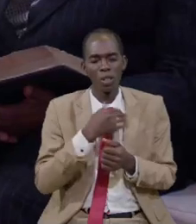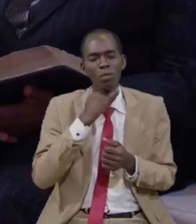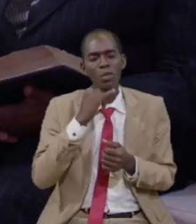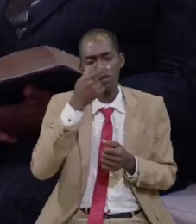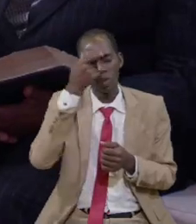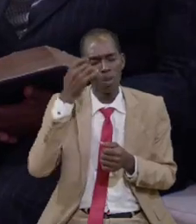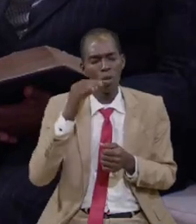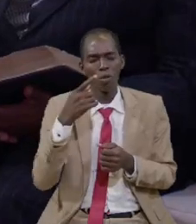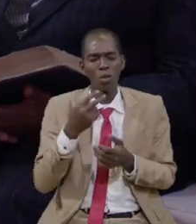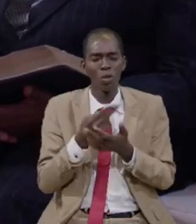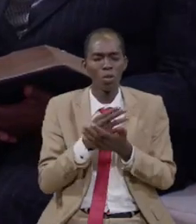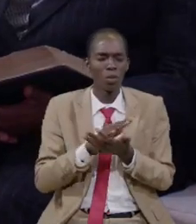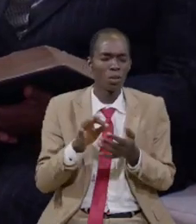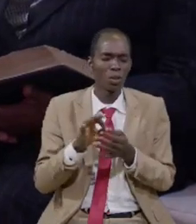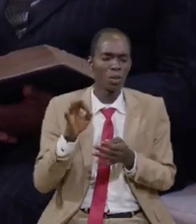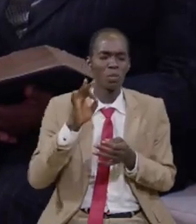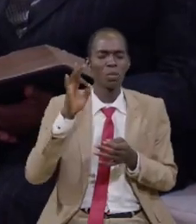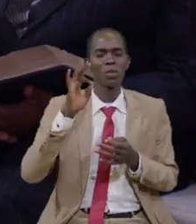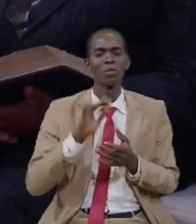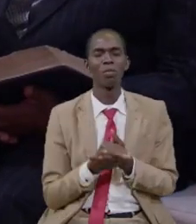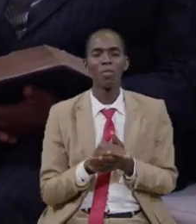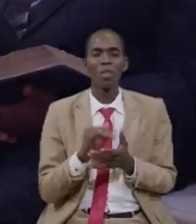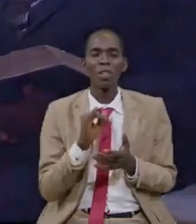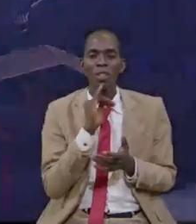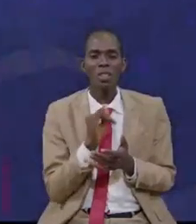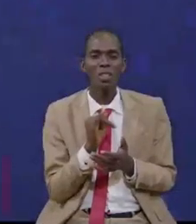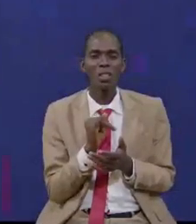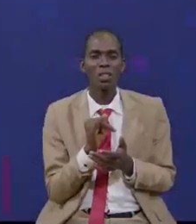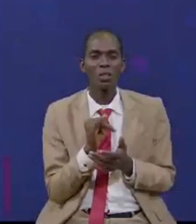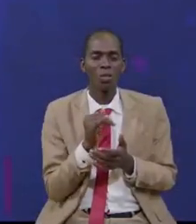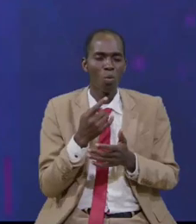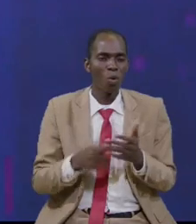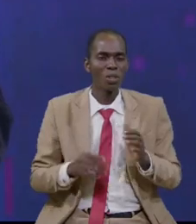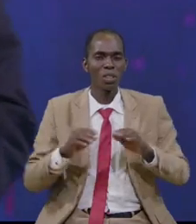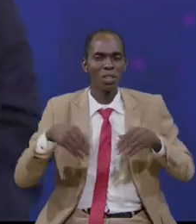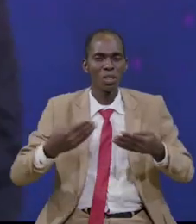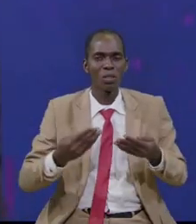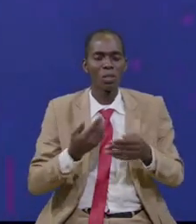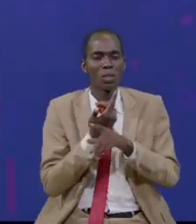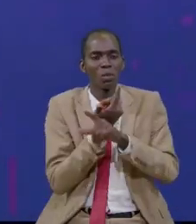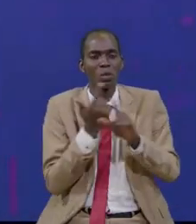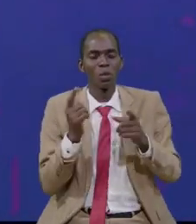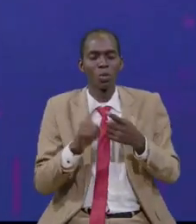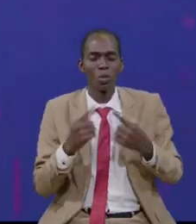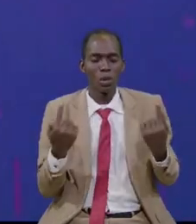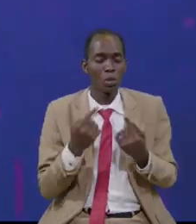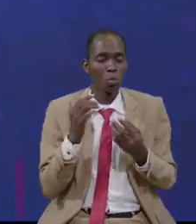Saint-Esprit, notre Consolateur, et pense que cela nous donne plus de liberté pour continuer à pécher. Voyez